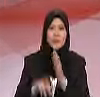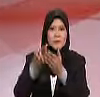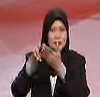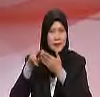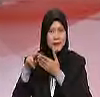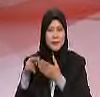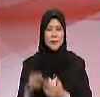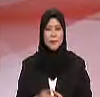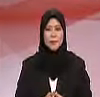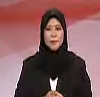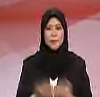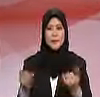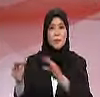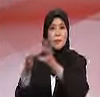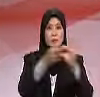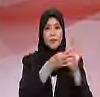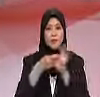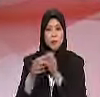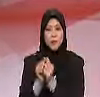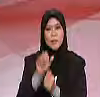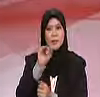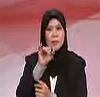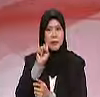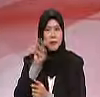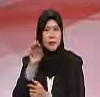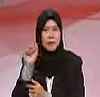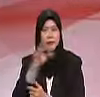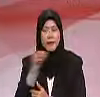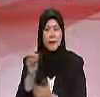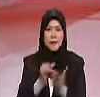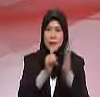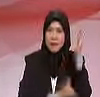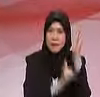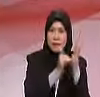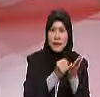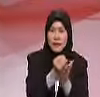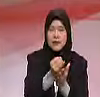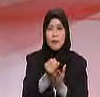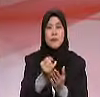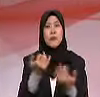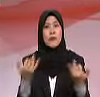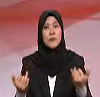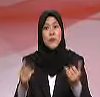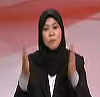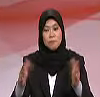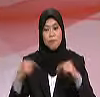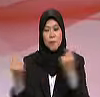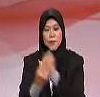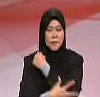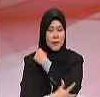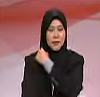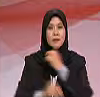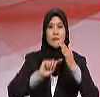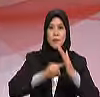lagi. Melalui kerjasama ISMA dan Yayasan Ikhlas ini, kira-kira 500 asnaf menerima bantuan seumpama sejak